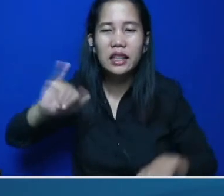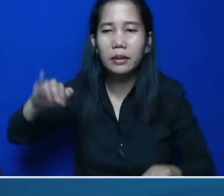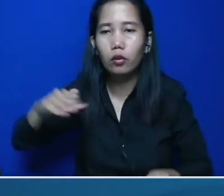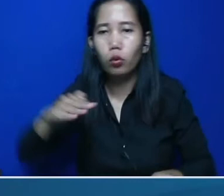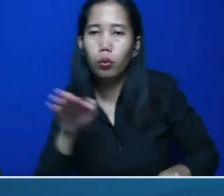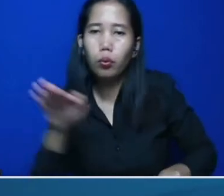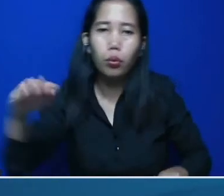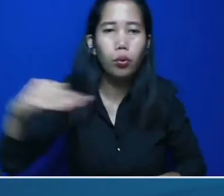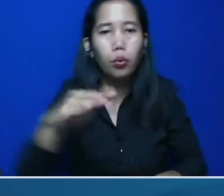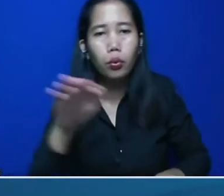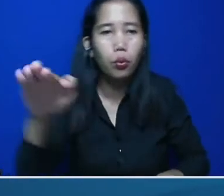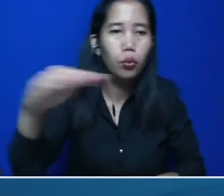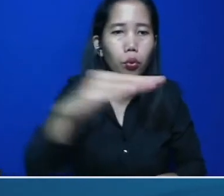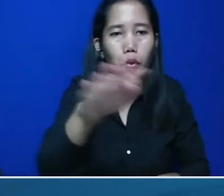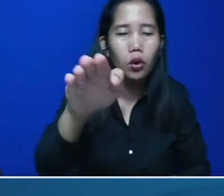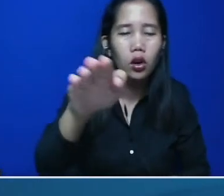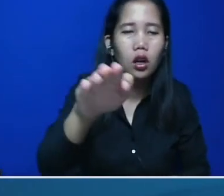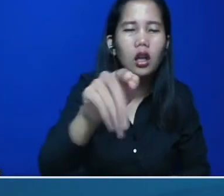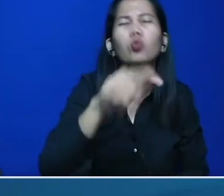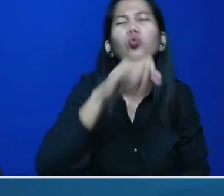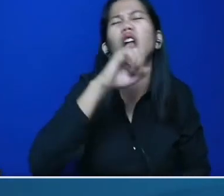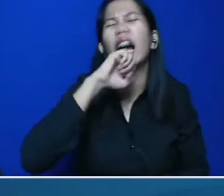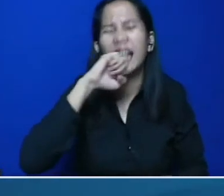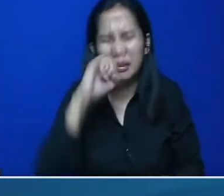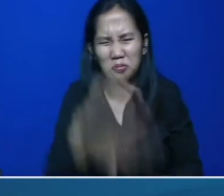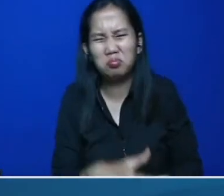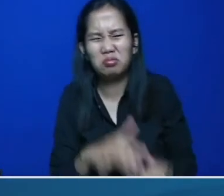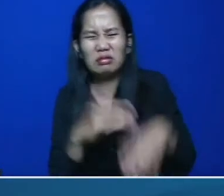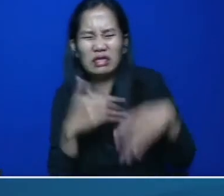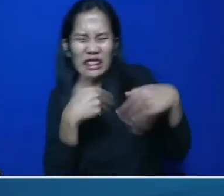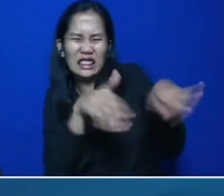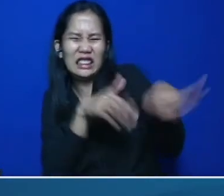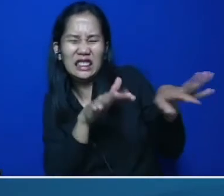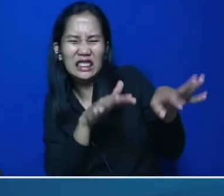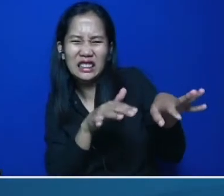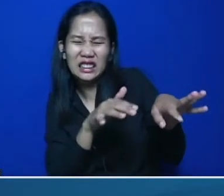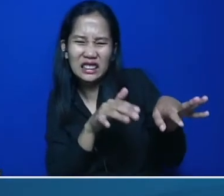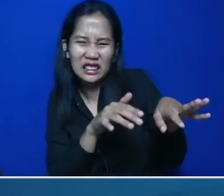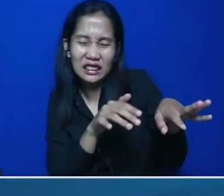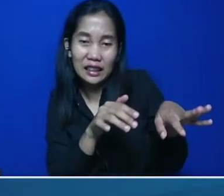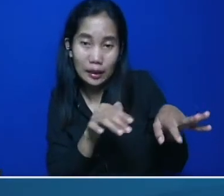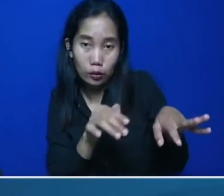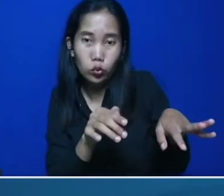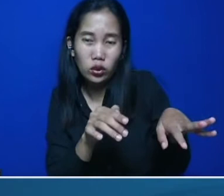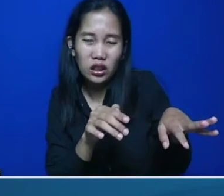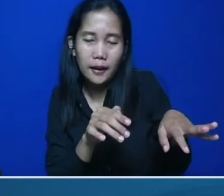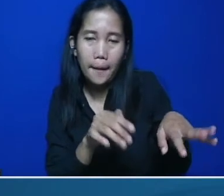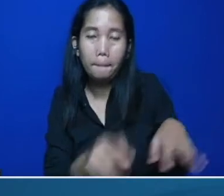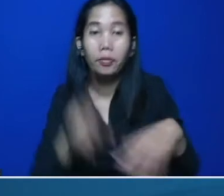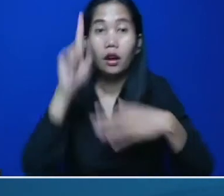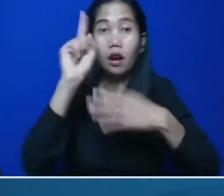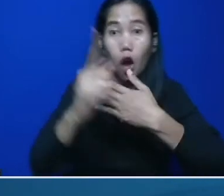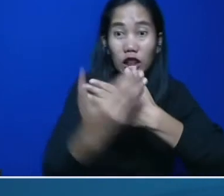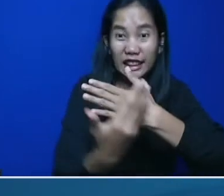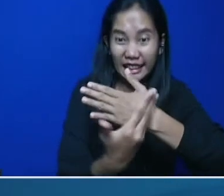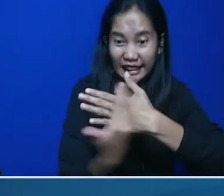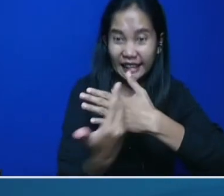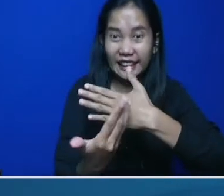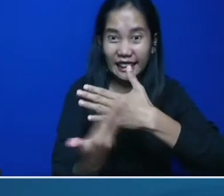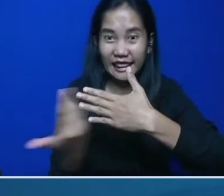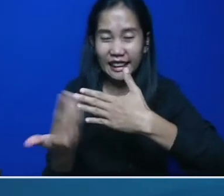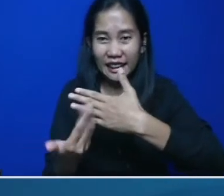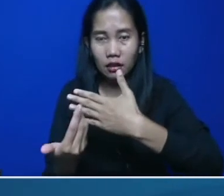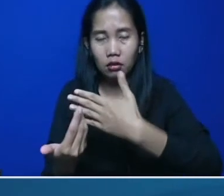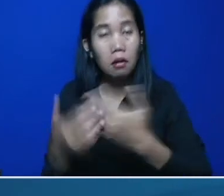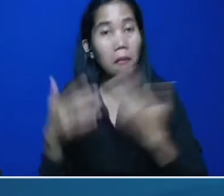contohnya Lele lele itu tidak bersisik bagaimana Boleh kita makan